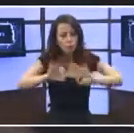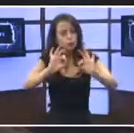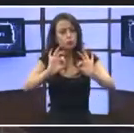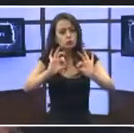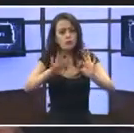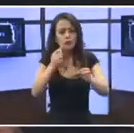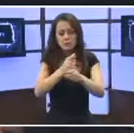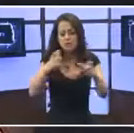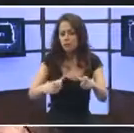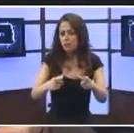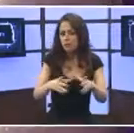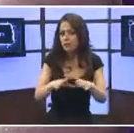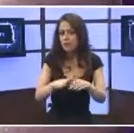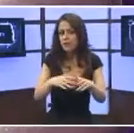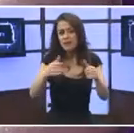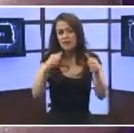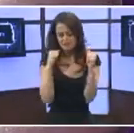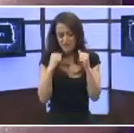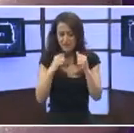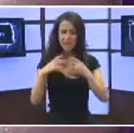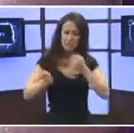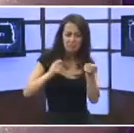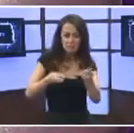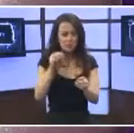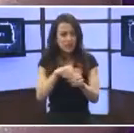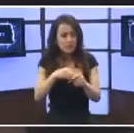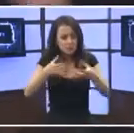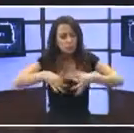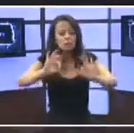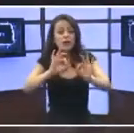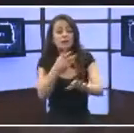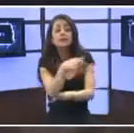yerlerinde işe yerleştiriliyor. Fiziki İstihdam durumu çalışmak için müsait olmayan. Bakın